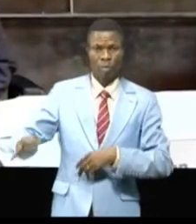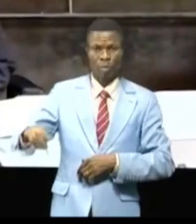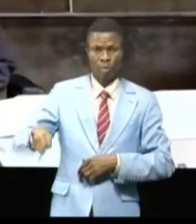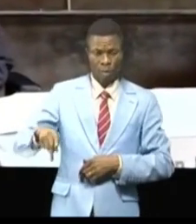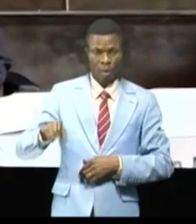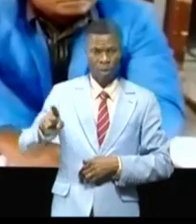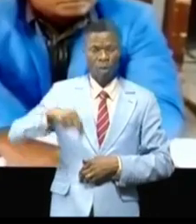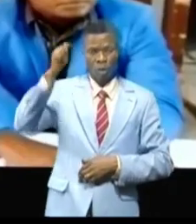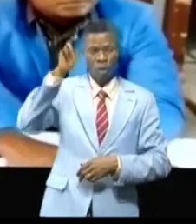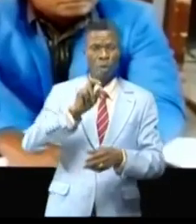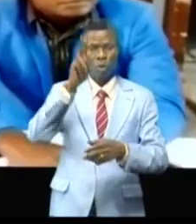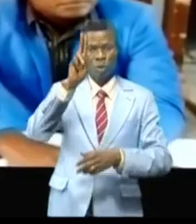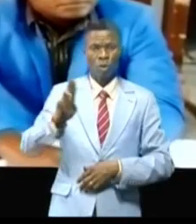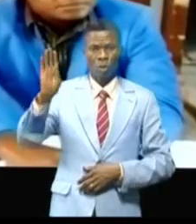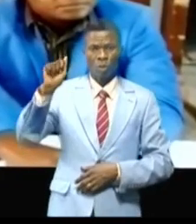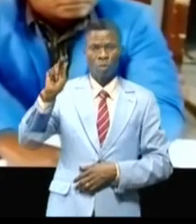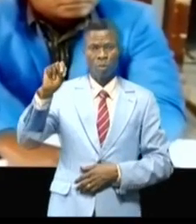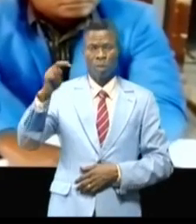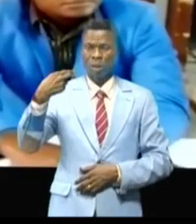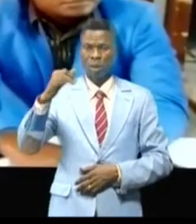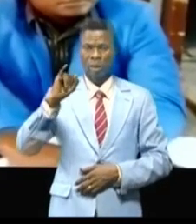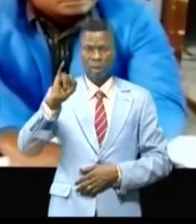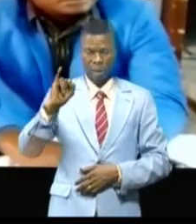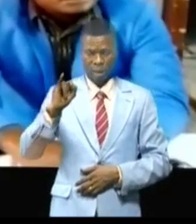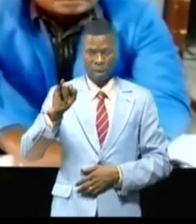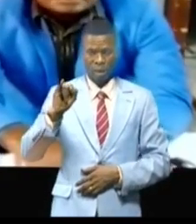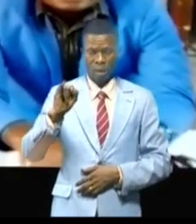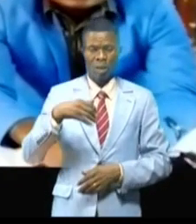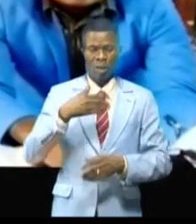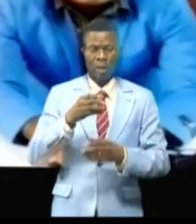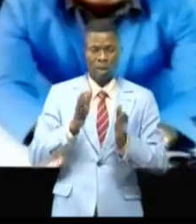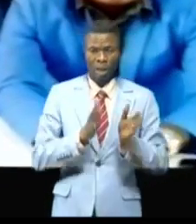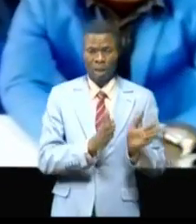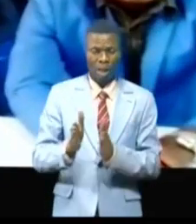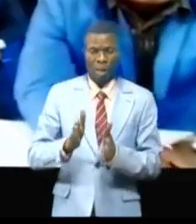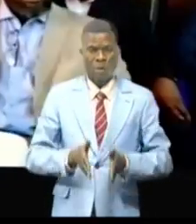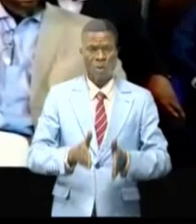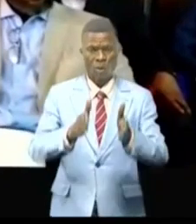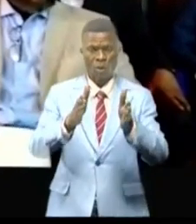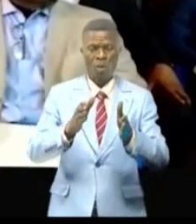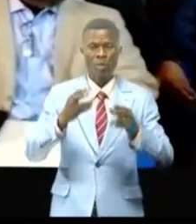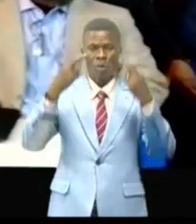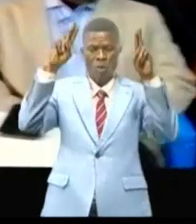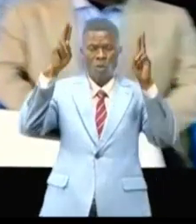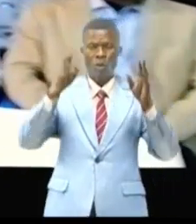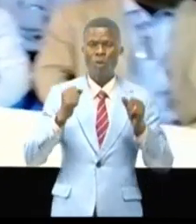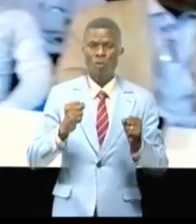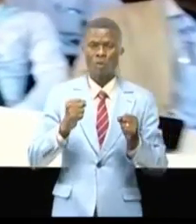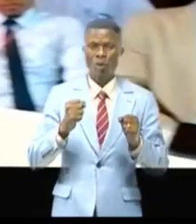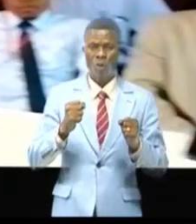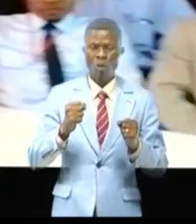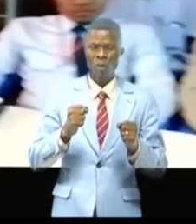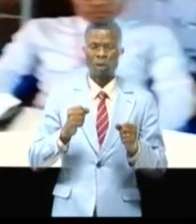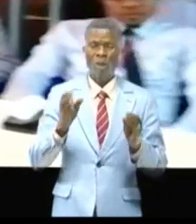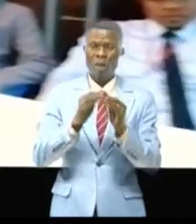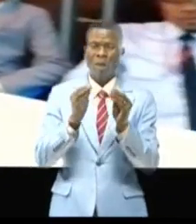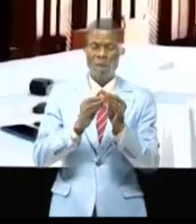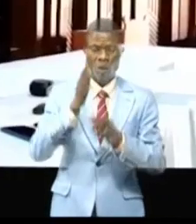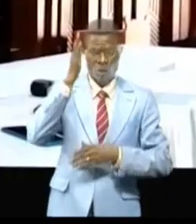Ubangi, l'honorable Simon Gbalimombédoua, de baliser la voie pour la tenue avec succès de la présente session qui